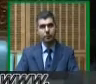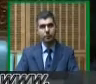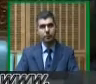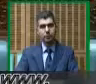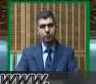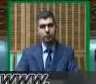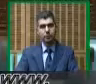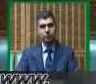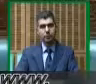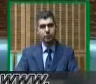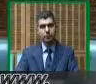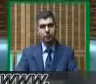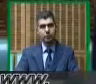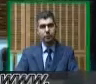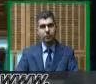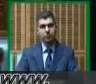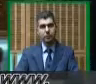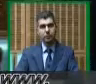بارك خدم.